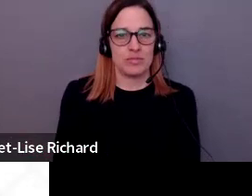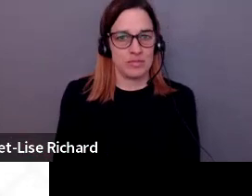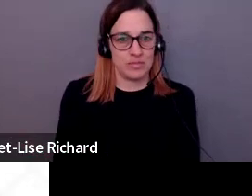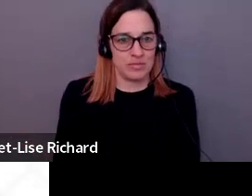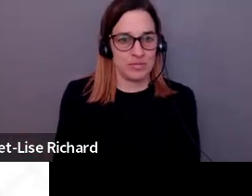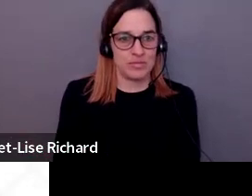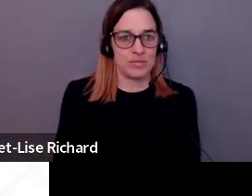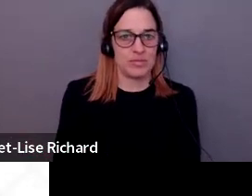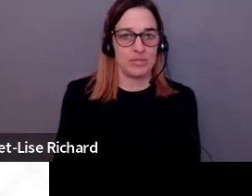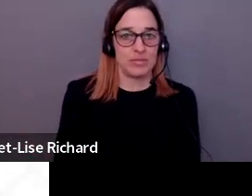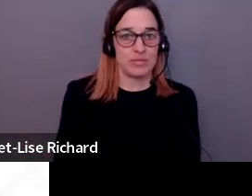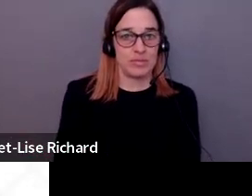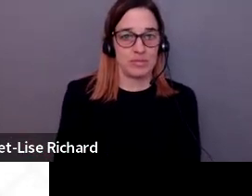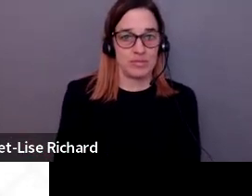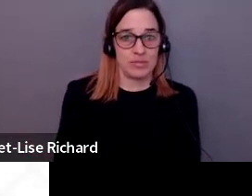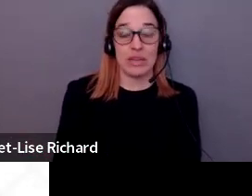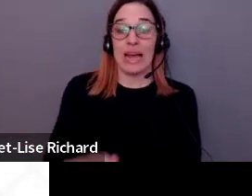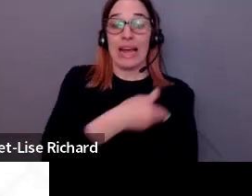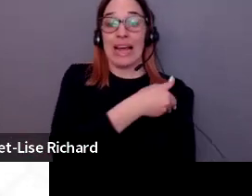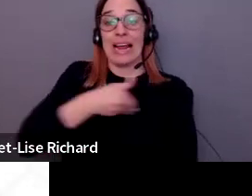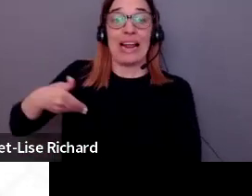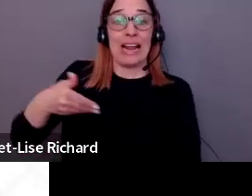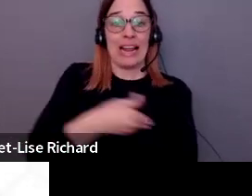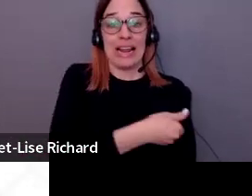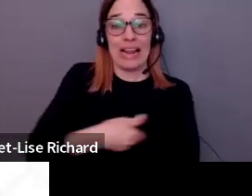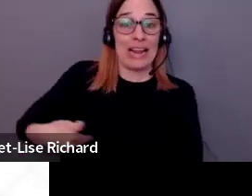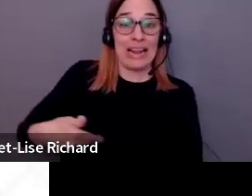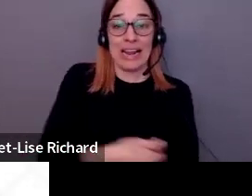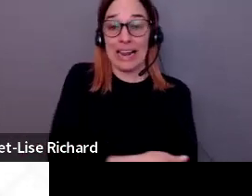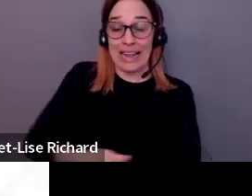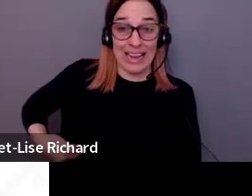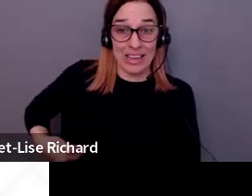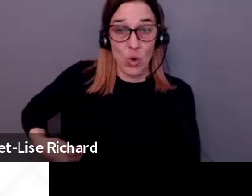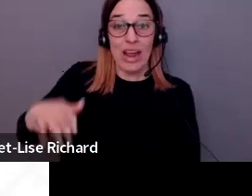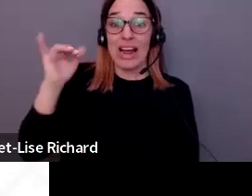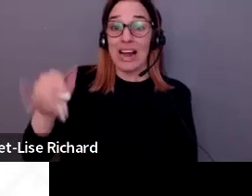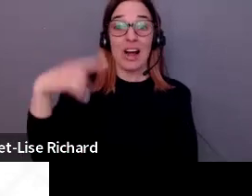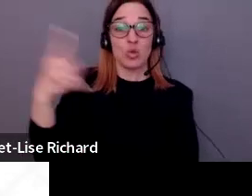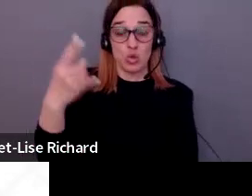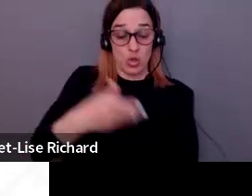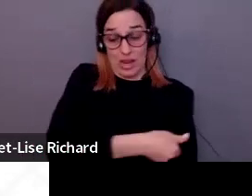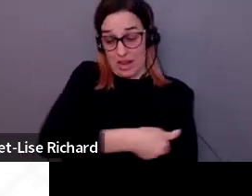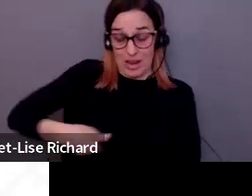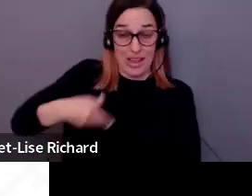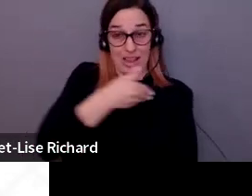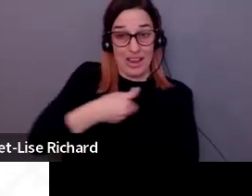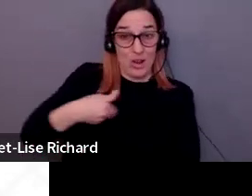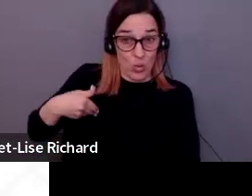Ensuite, les rayures à l'horizontale sur le bas. Dès qu'on met des rayures à